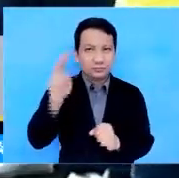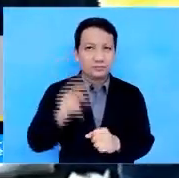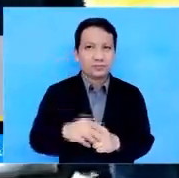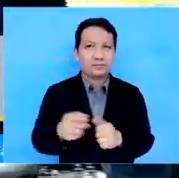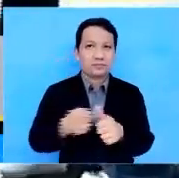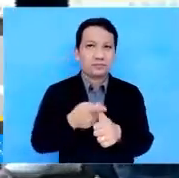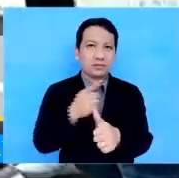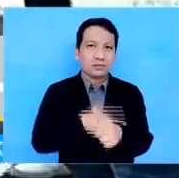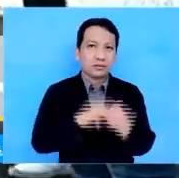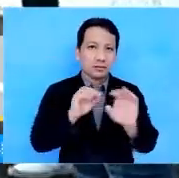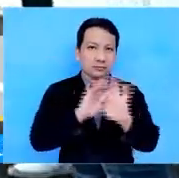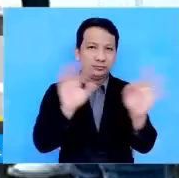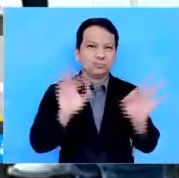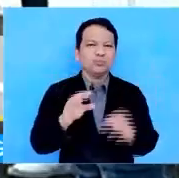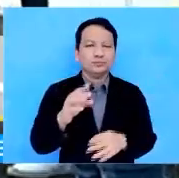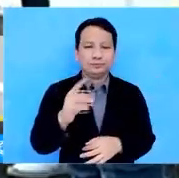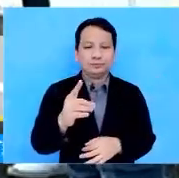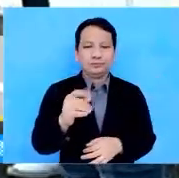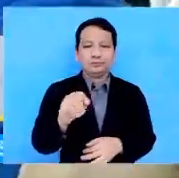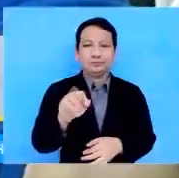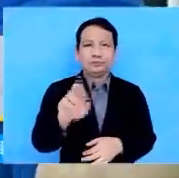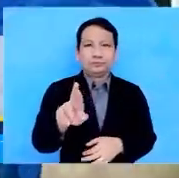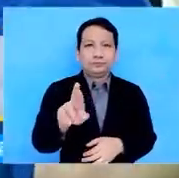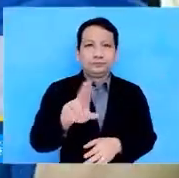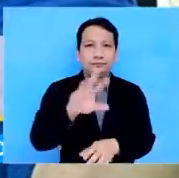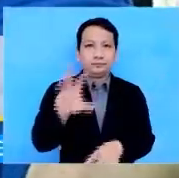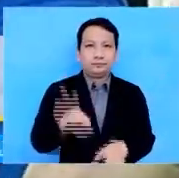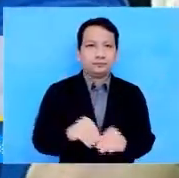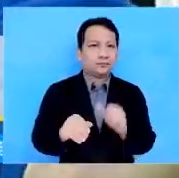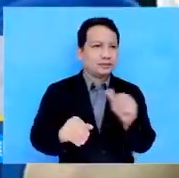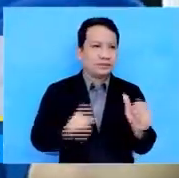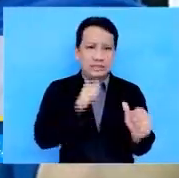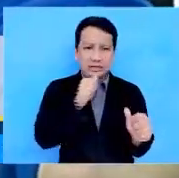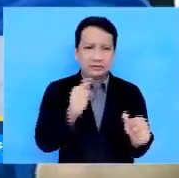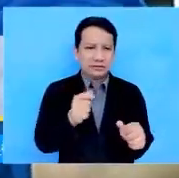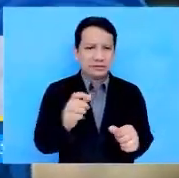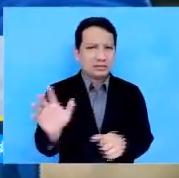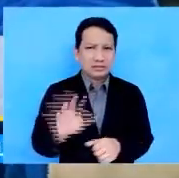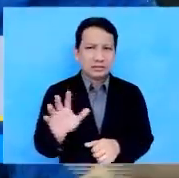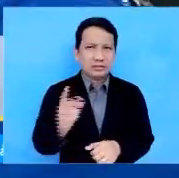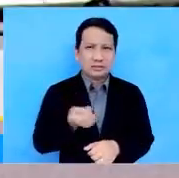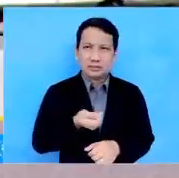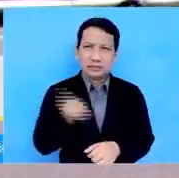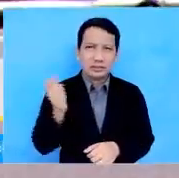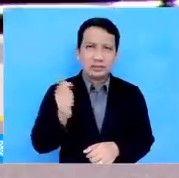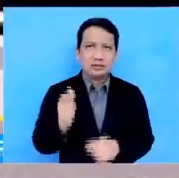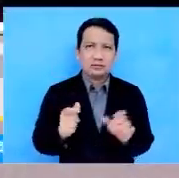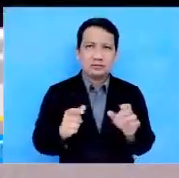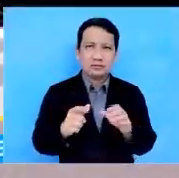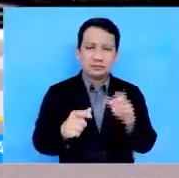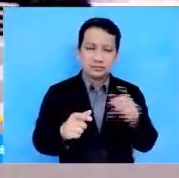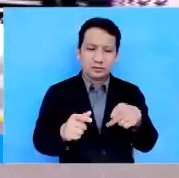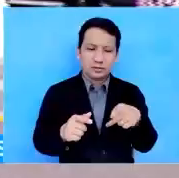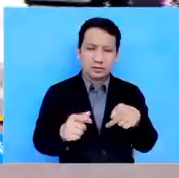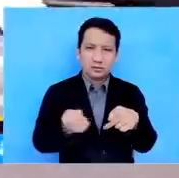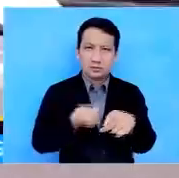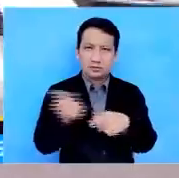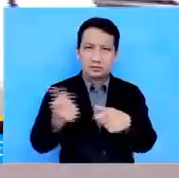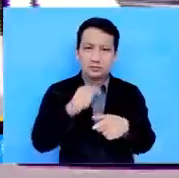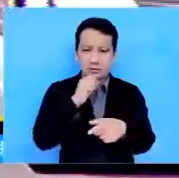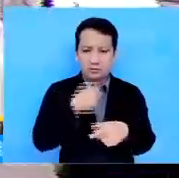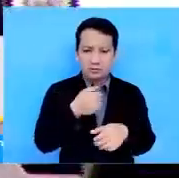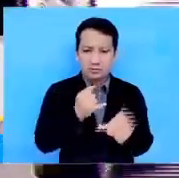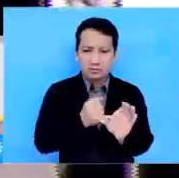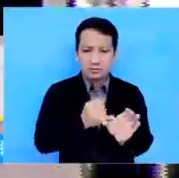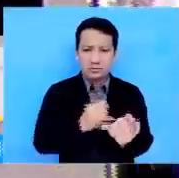rin nilinaw ni Transportation Secretary Jaime Bautista na hindi rin naman agad-agad natatanggalin sa mga kalsada ang mga traditional